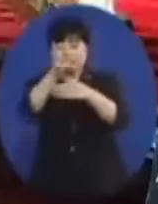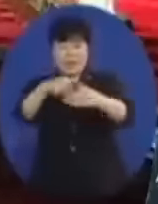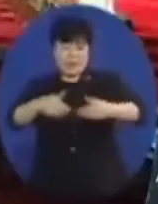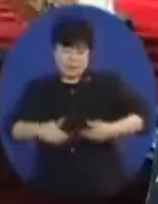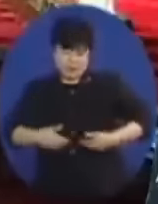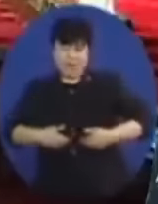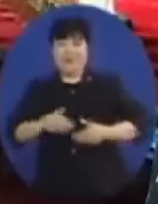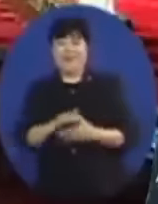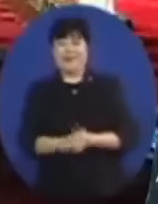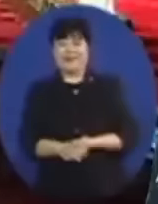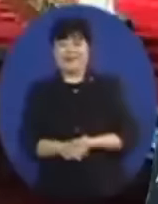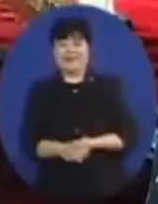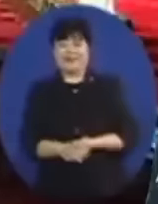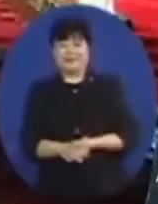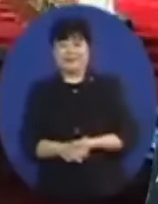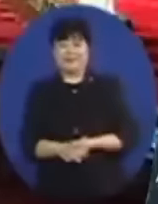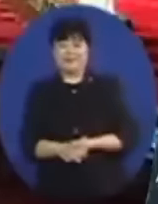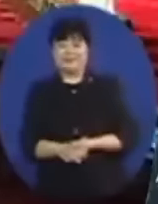것입니다.